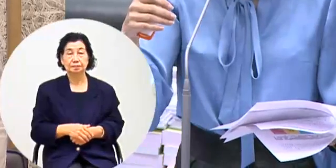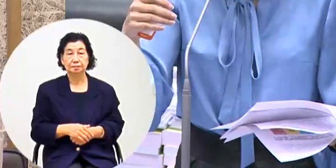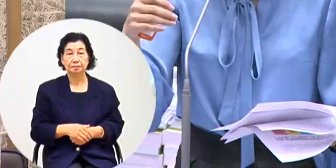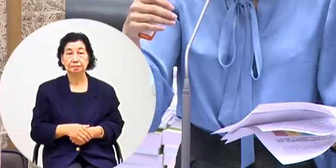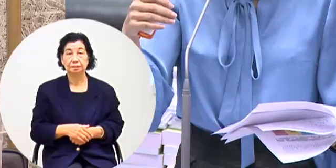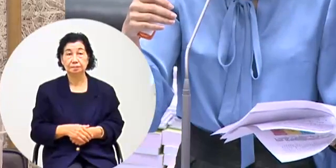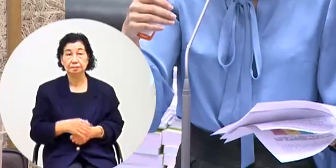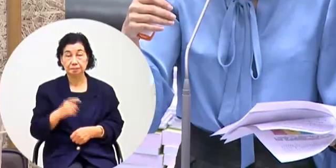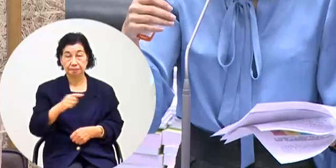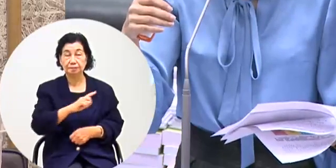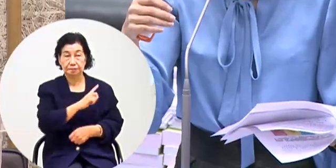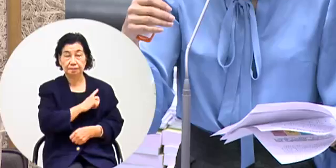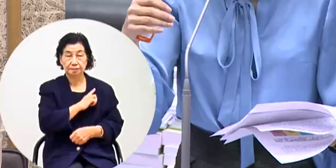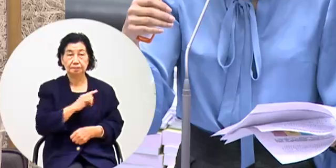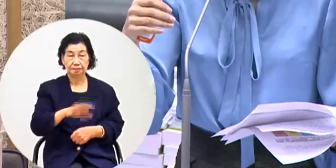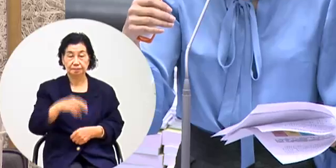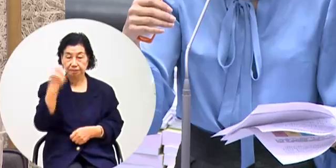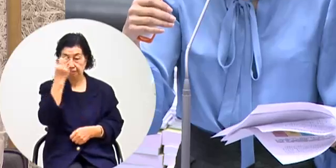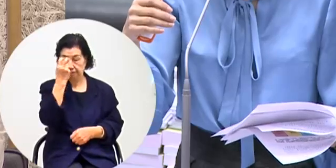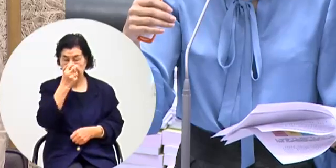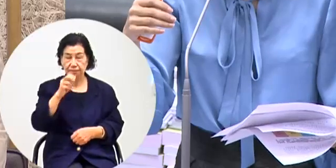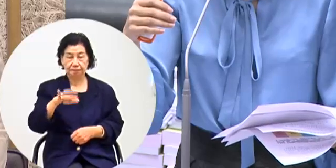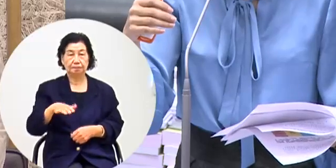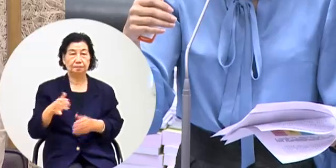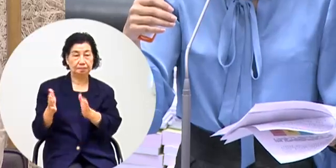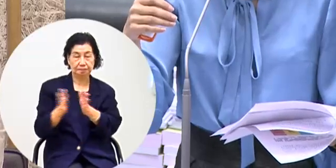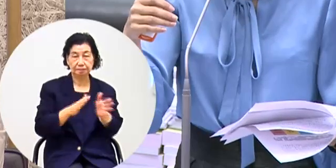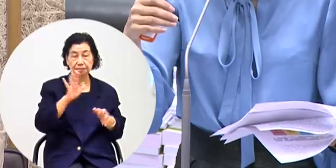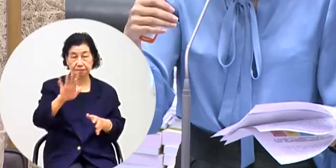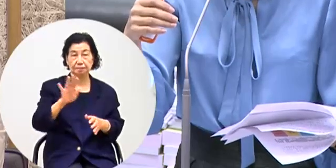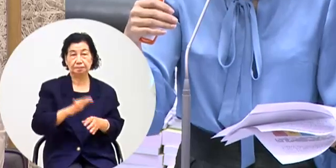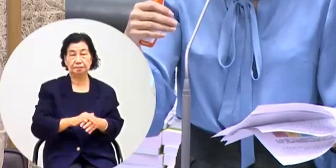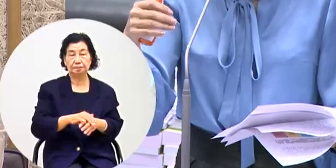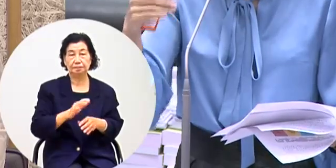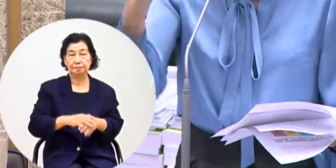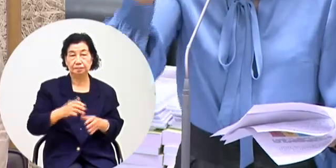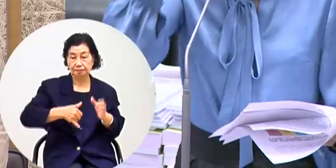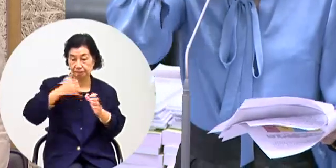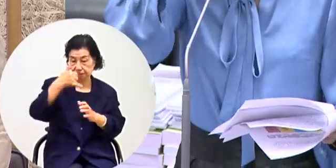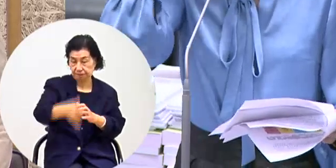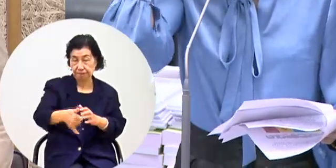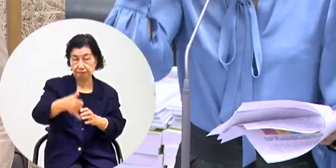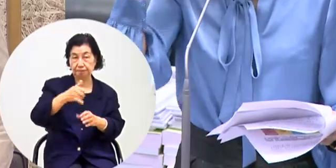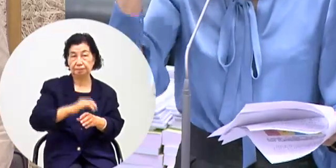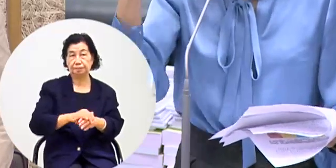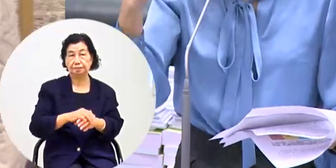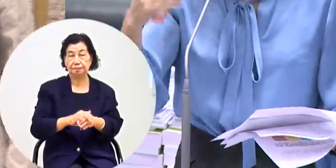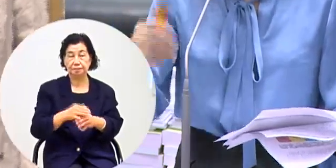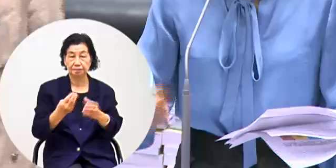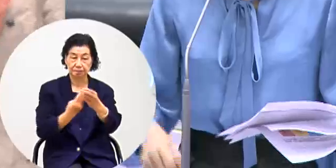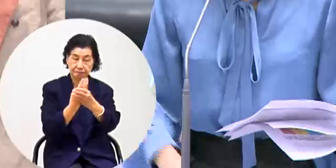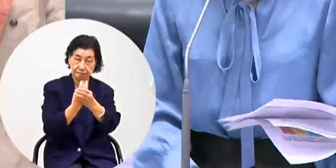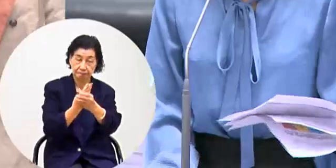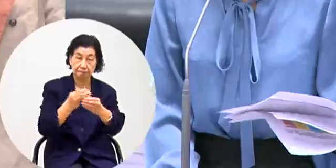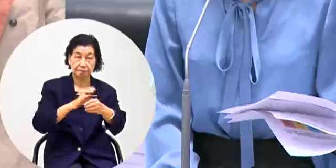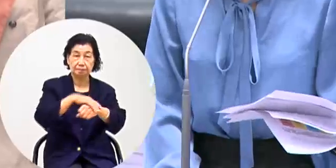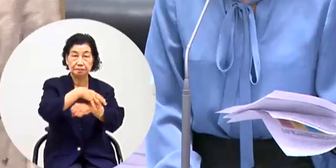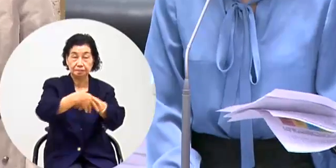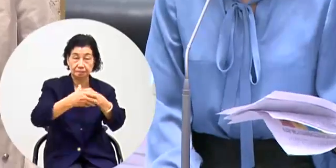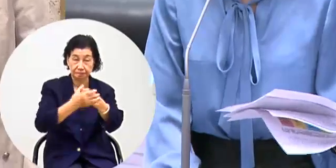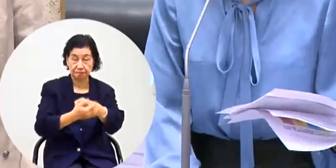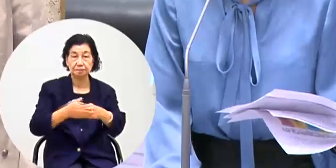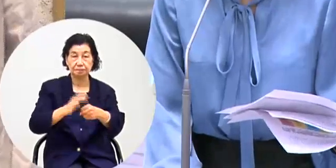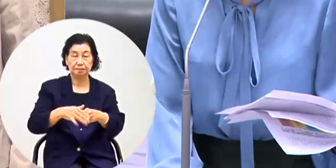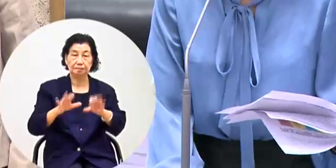所以我们很多的地方那个该是油气用地的部分，那个包括温泉的地方都是属于油气用地。我们土地的变更的部分 是，所以你